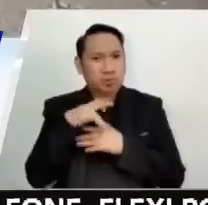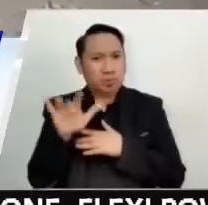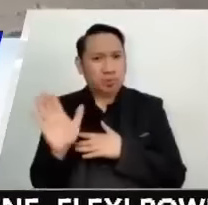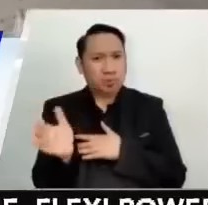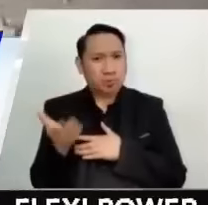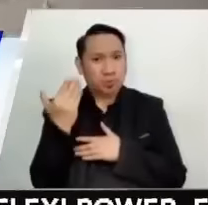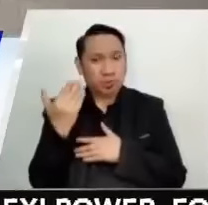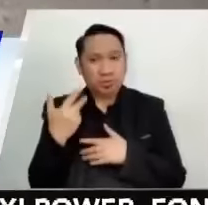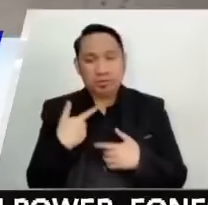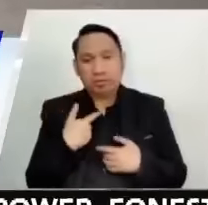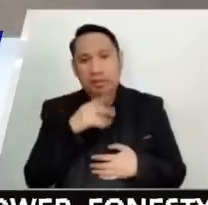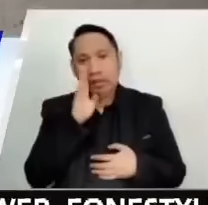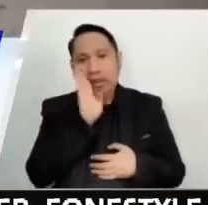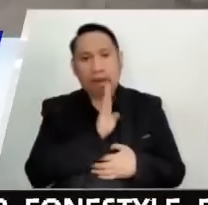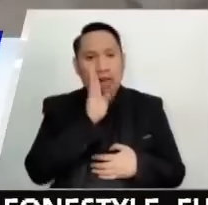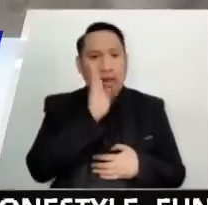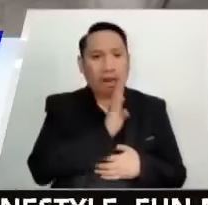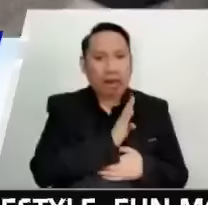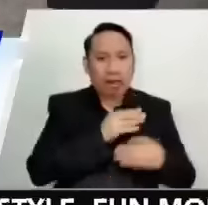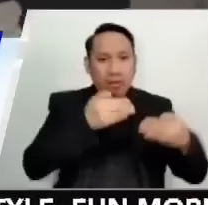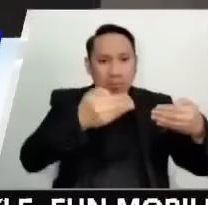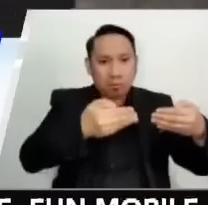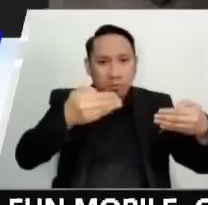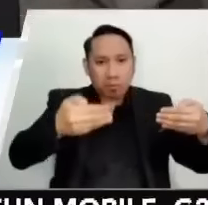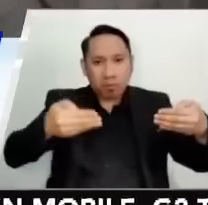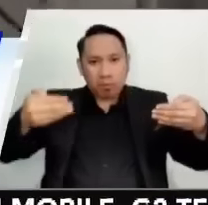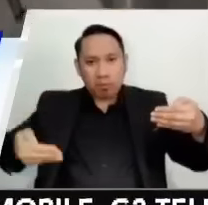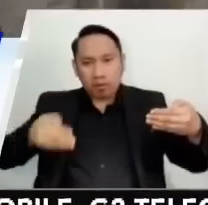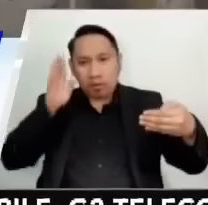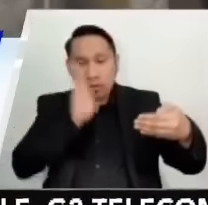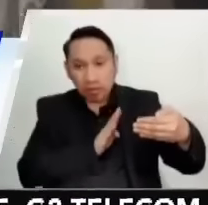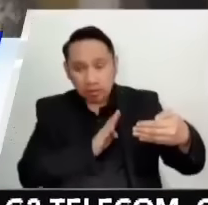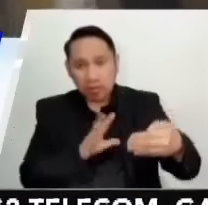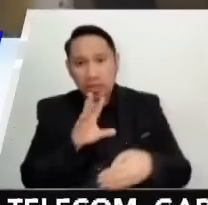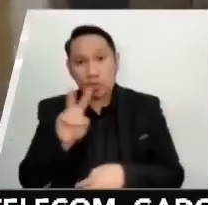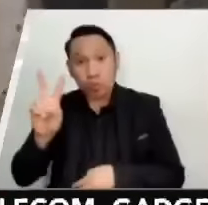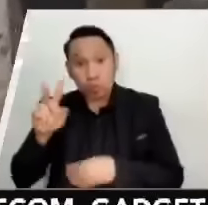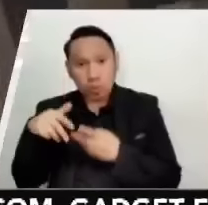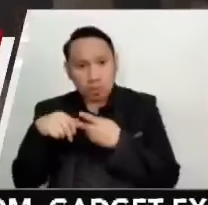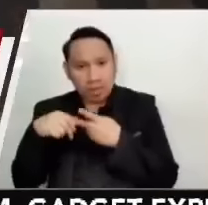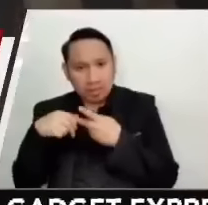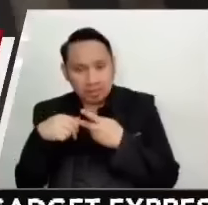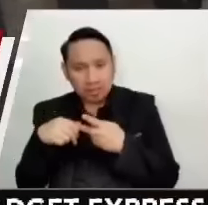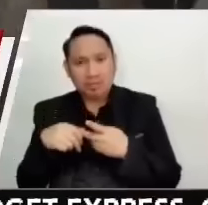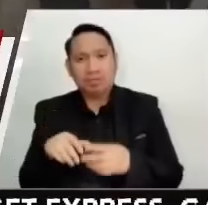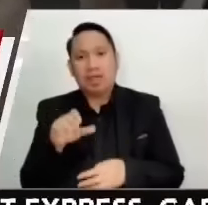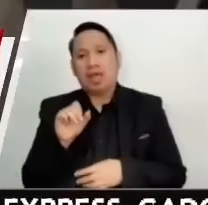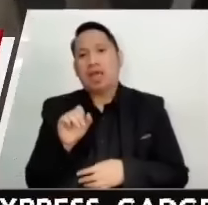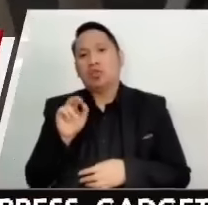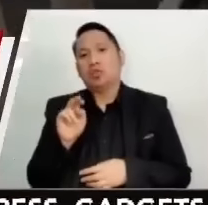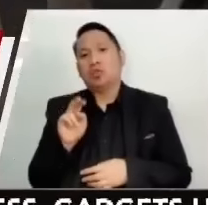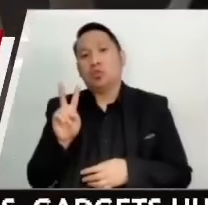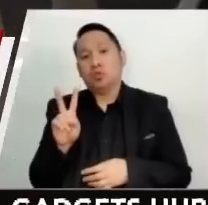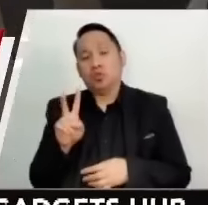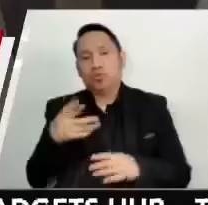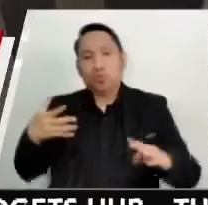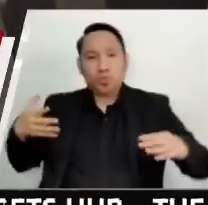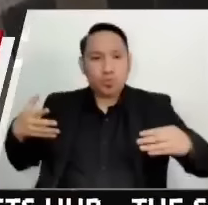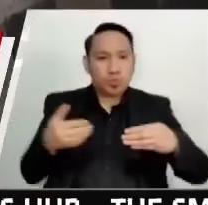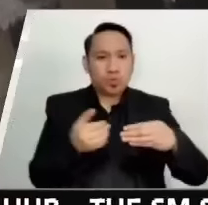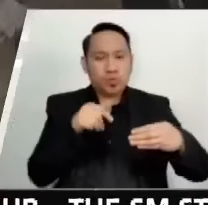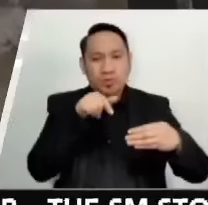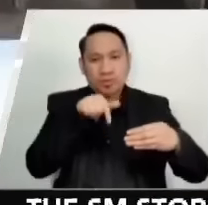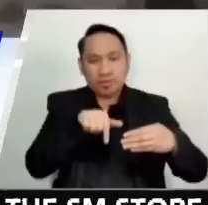Nagkadurog-durog ang 10 concrete barriers at 2 plastic barriers na inararo ng SUV na ito dito sa southbound lane ng EDSA